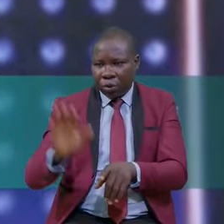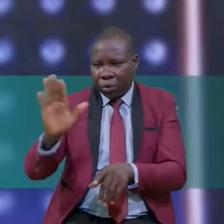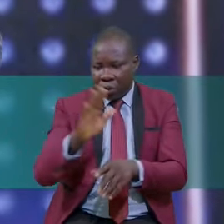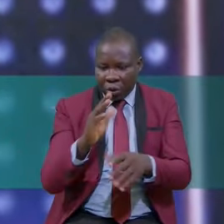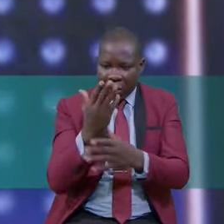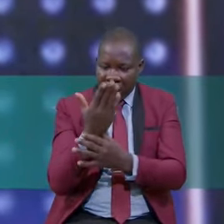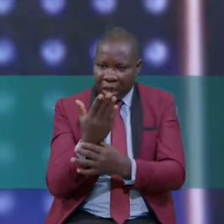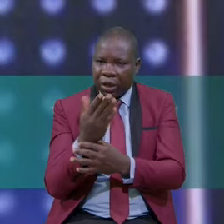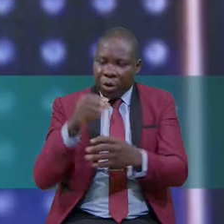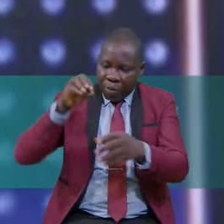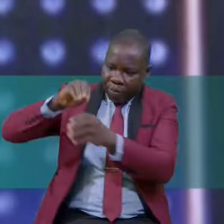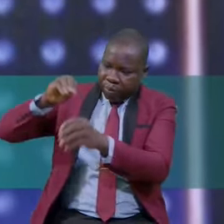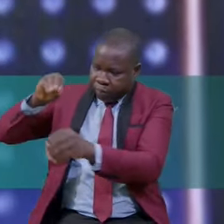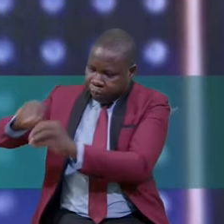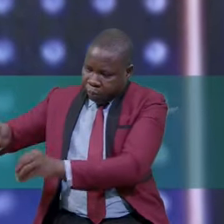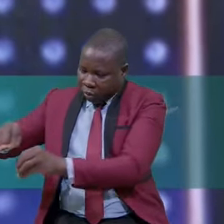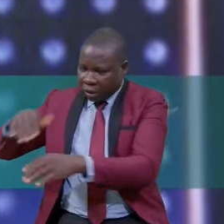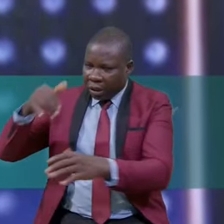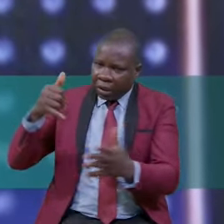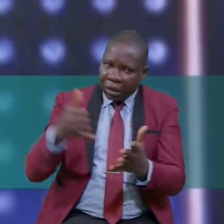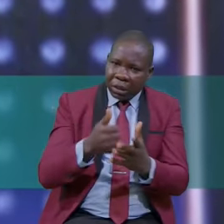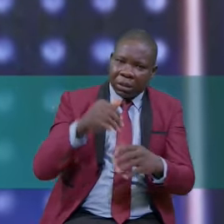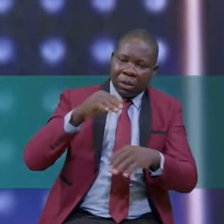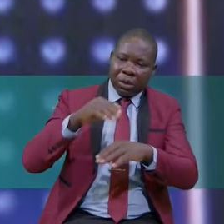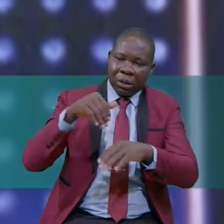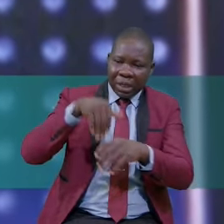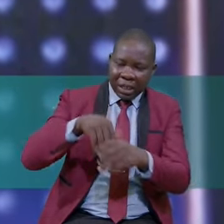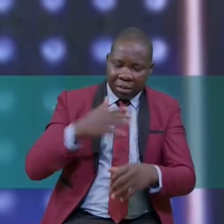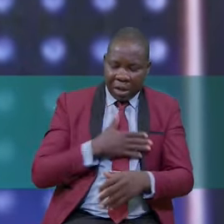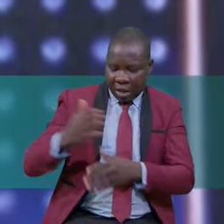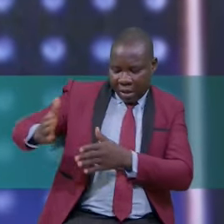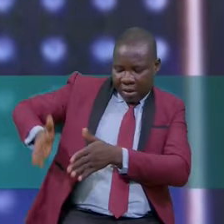dans mon côté. Et ne sois pas incrédule.